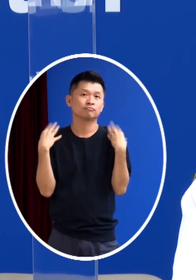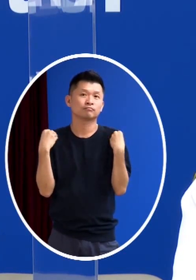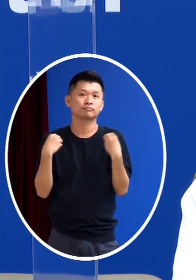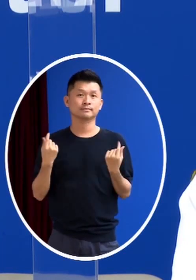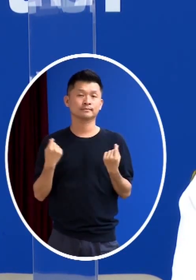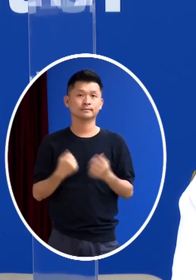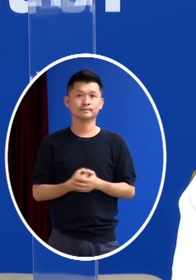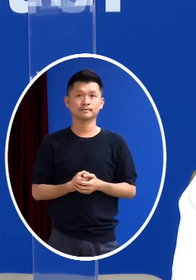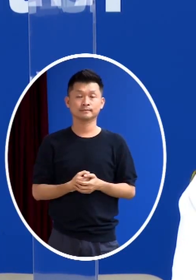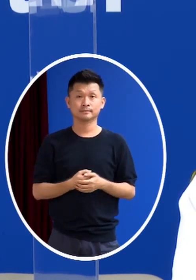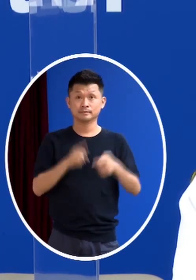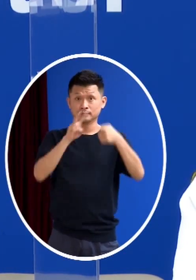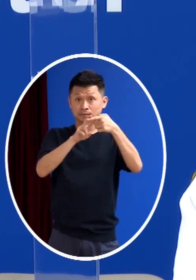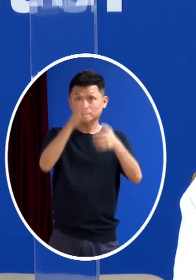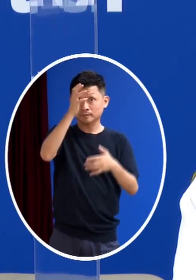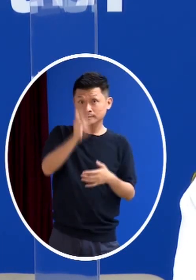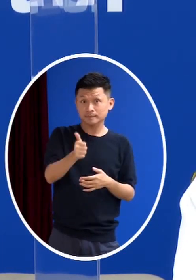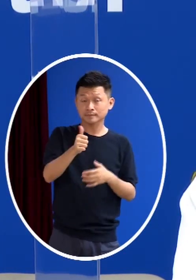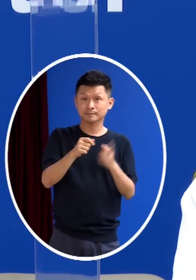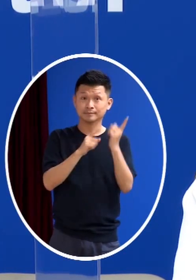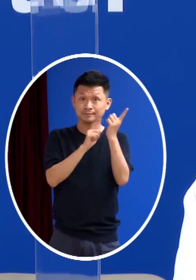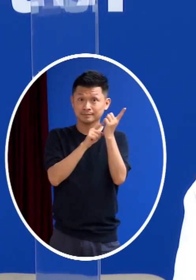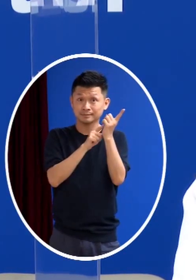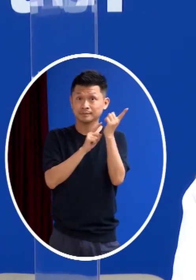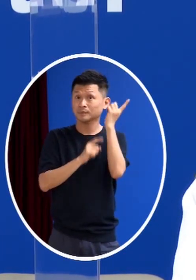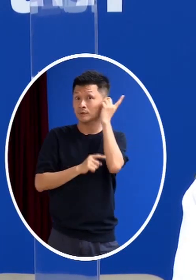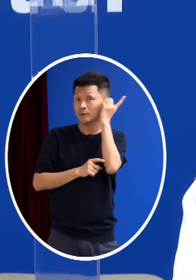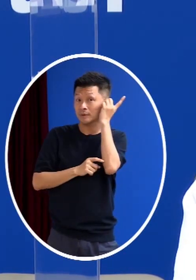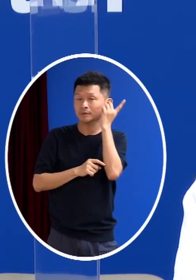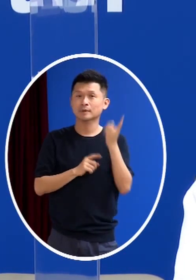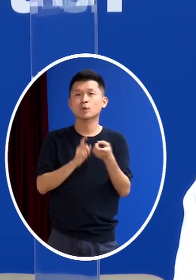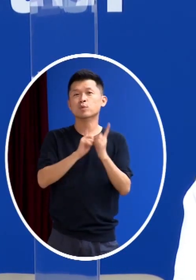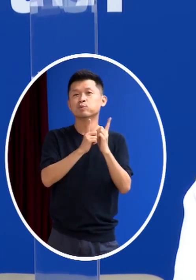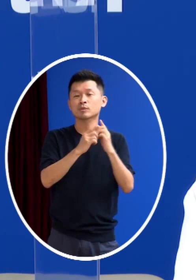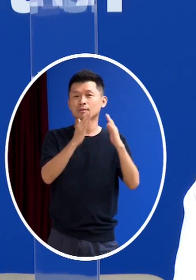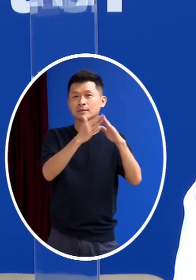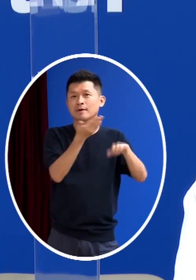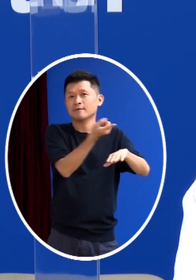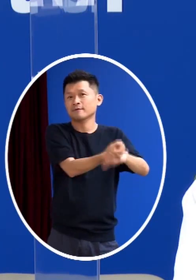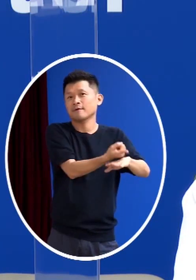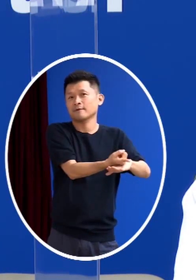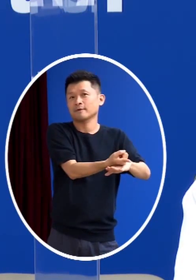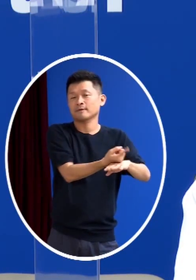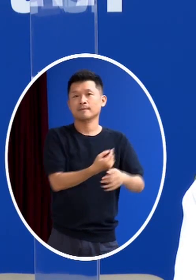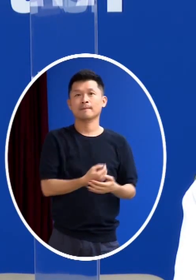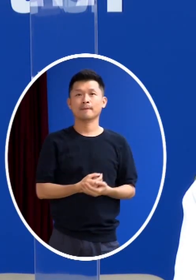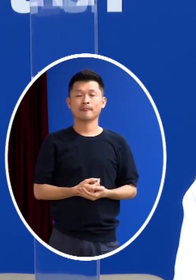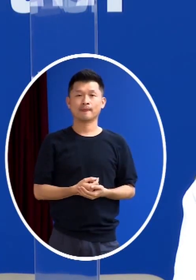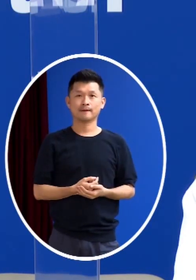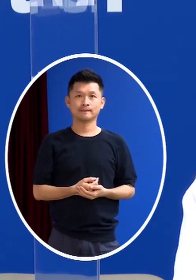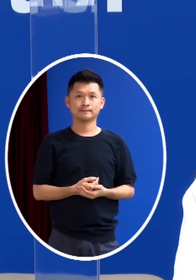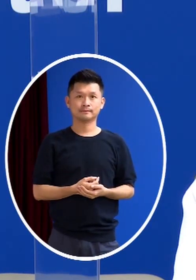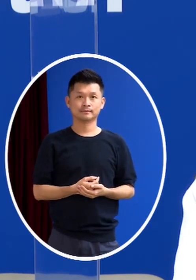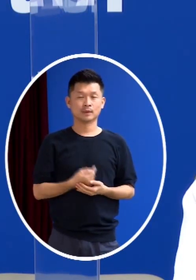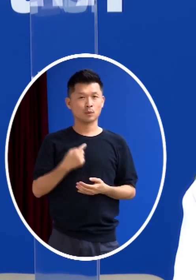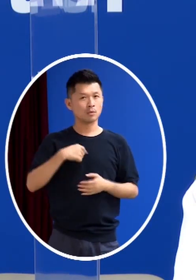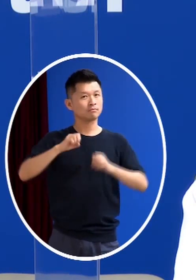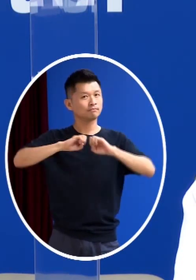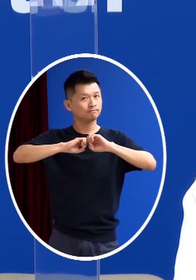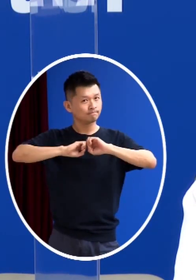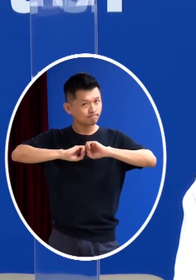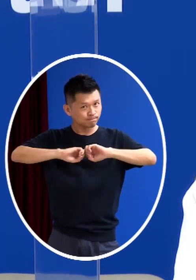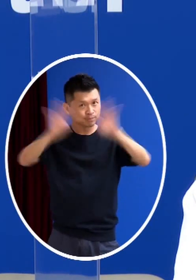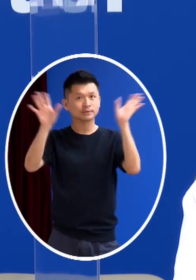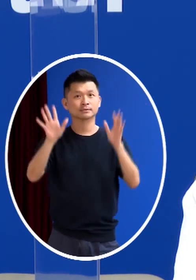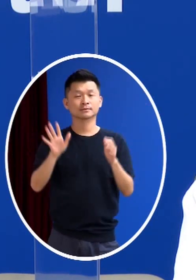作。这位董事长他的手机呢，他刻意放在家里面，但是我还是要不断呼吁我们的这